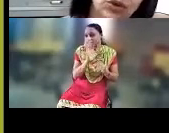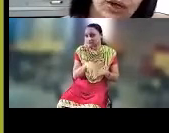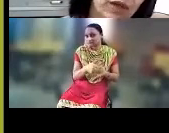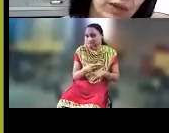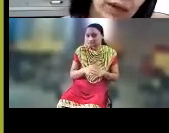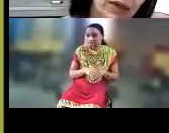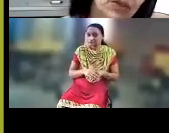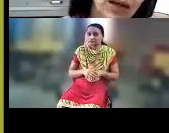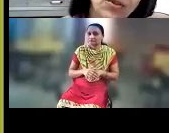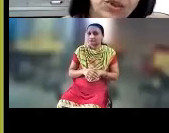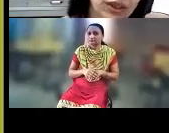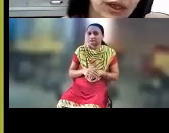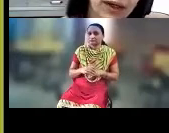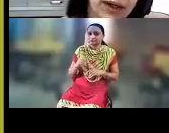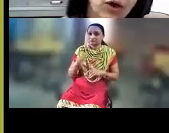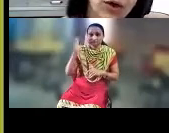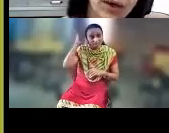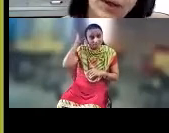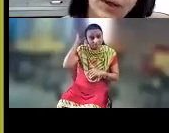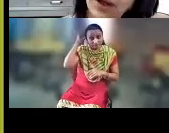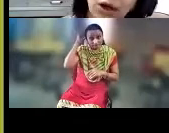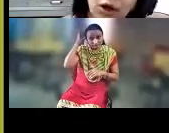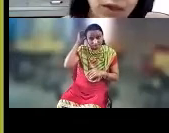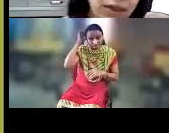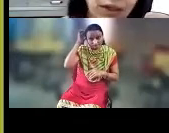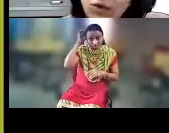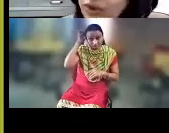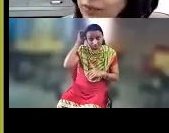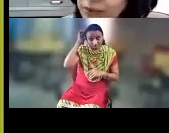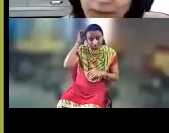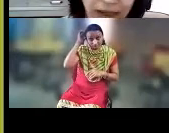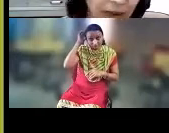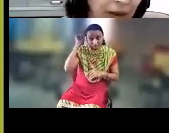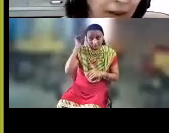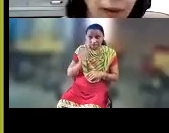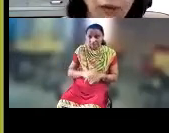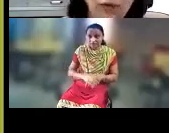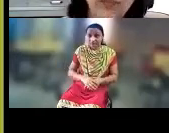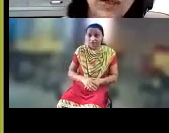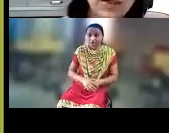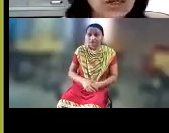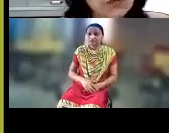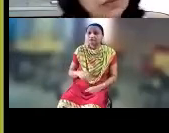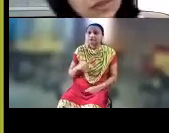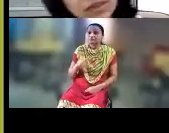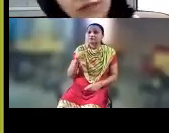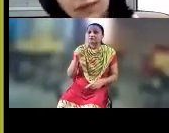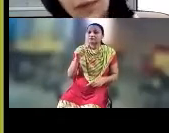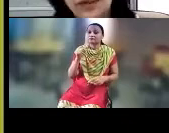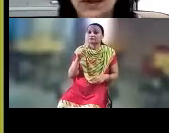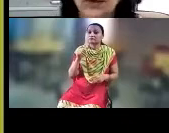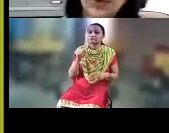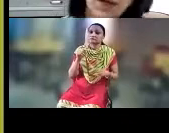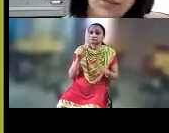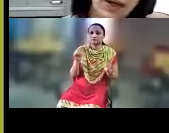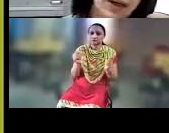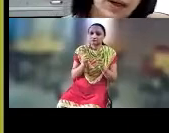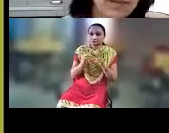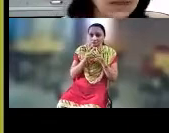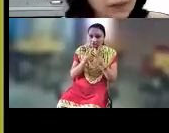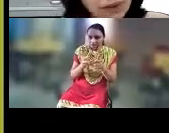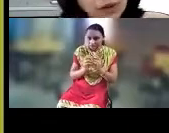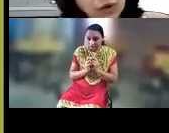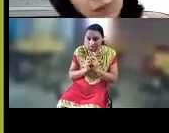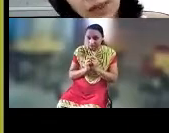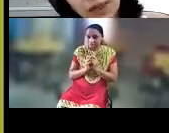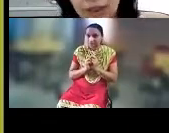माइलस्टोन्स और डेवलपमेंटल चैलेंजेस क्या हैं और क्या क्या हमें और देखना है, उस सब की मैं बात नहीं कर रही हूँ। इसमें मैं सिर्फ ये बात कर रही हूँ कि हमें